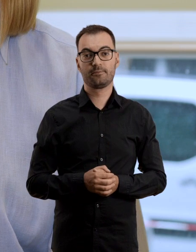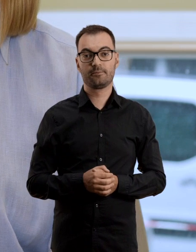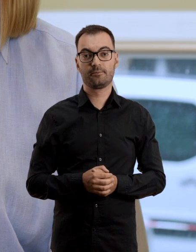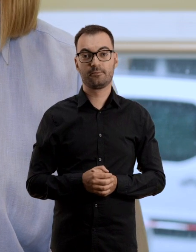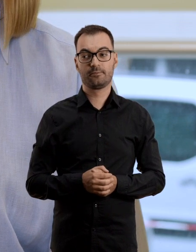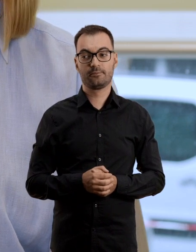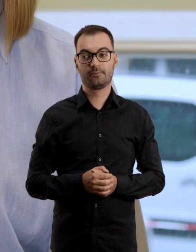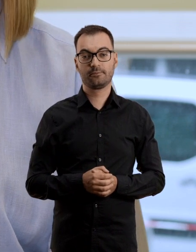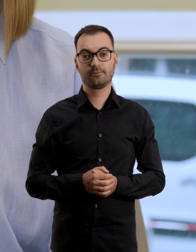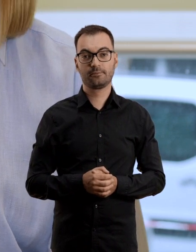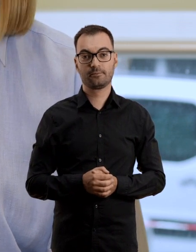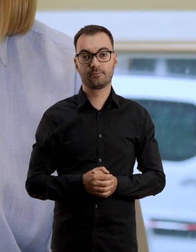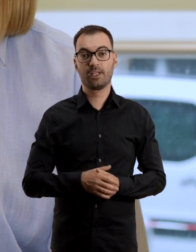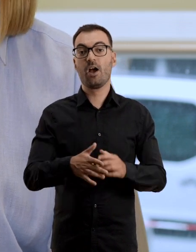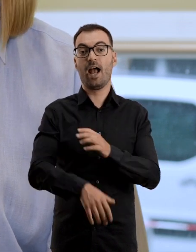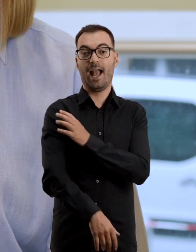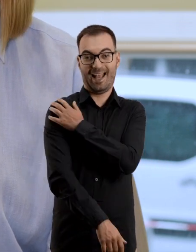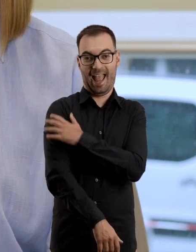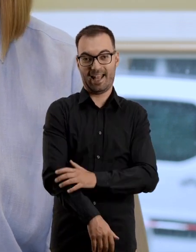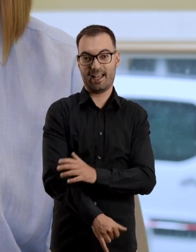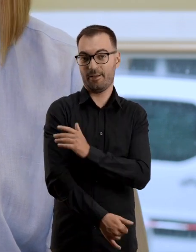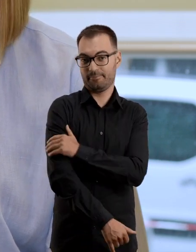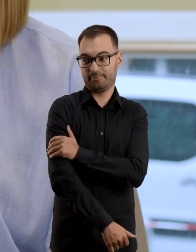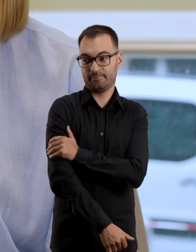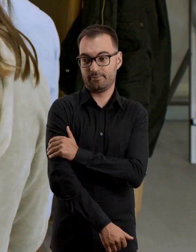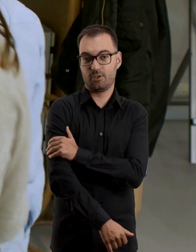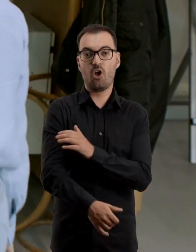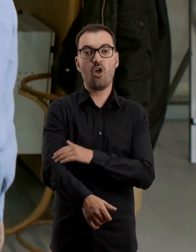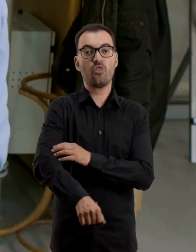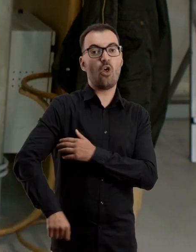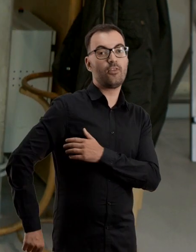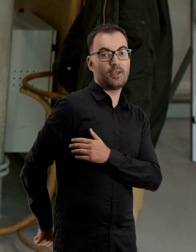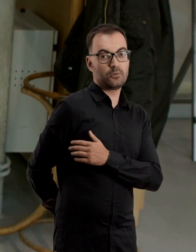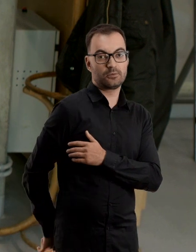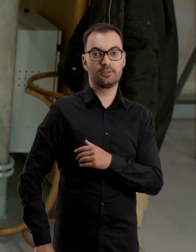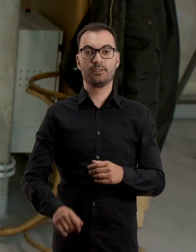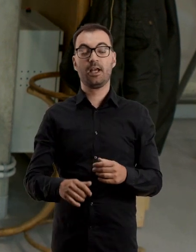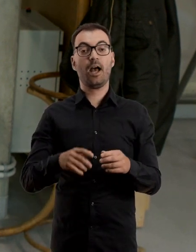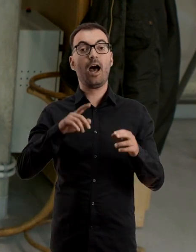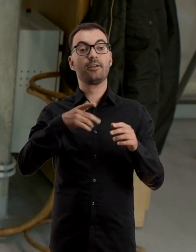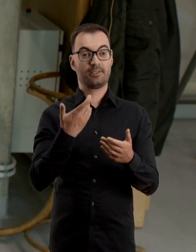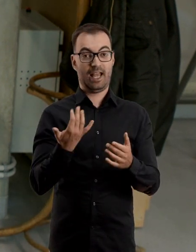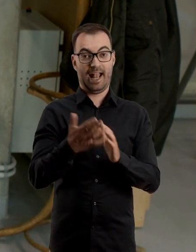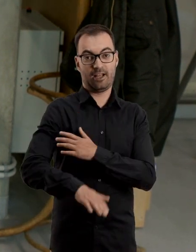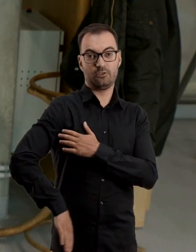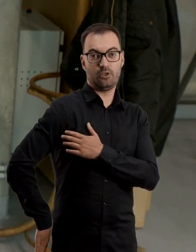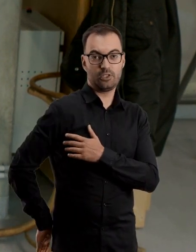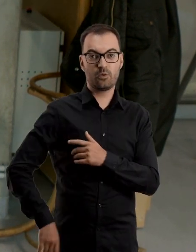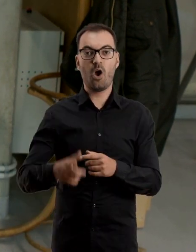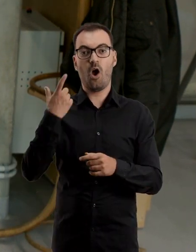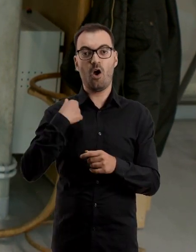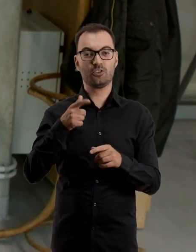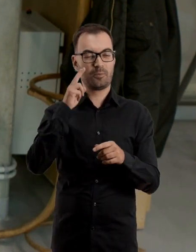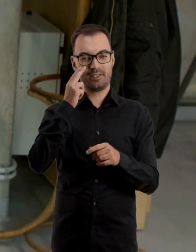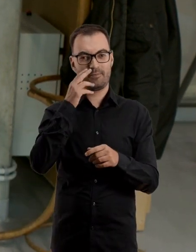wówczas przesuwamy naszą rękę, za którą trzyma osoba niewidoma, do tyłu. Jest to komunikat wyraźny, aby